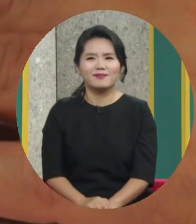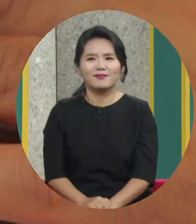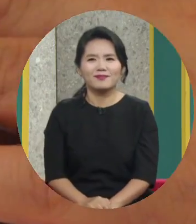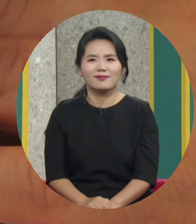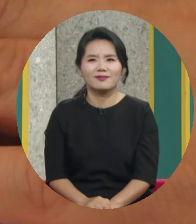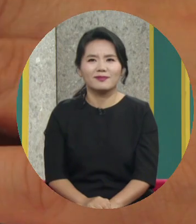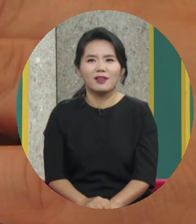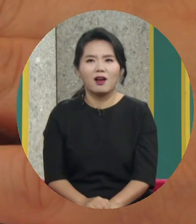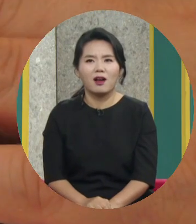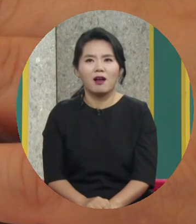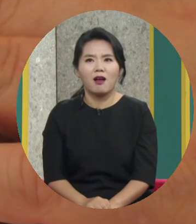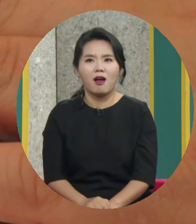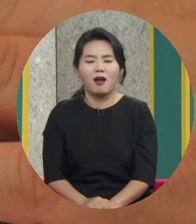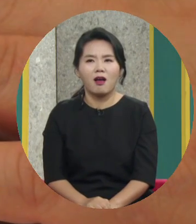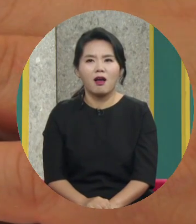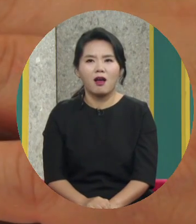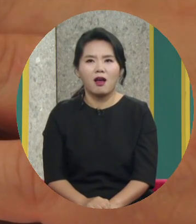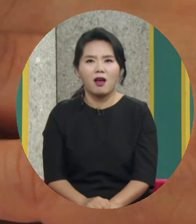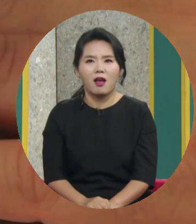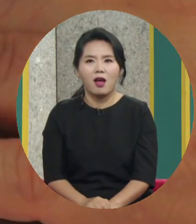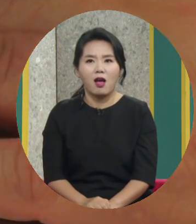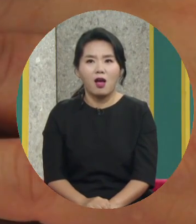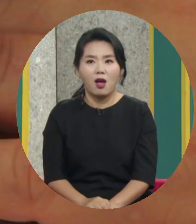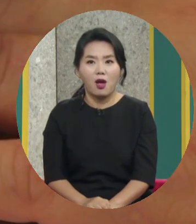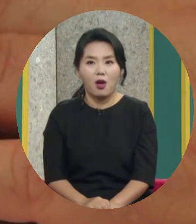자. 우와, 이게 모자야?